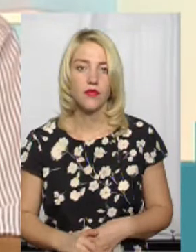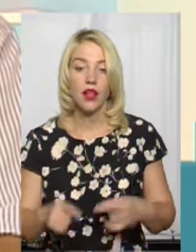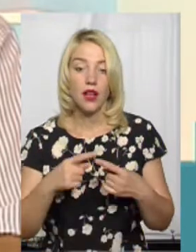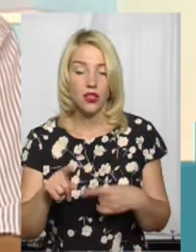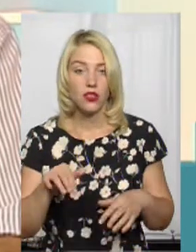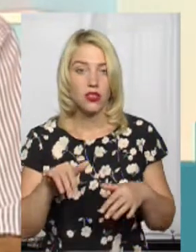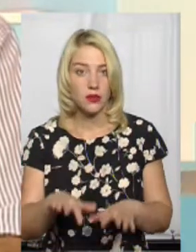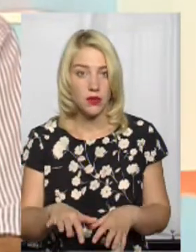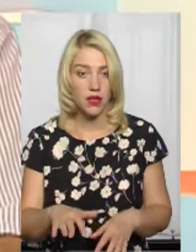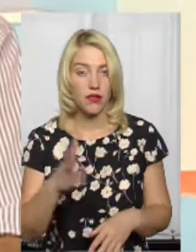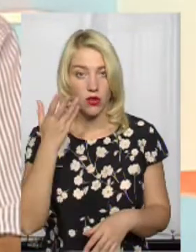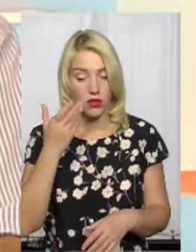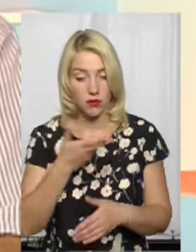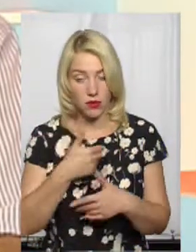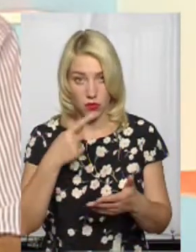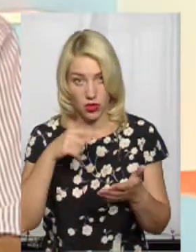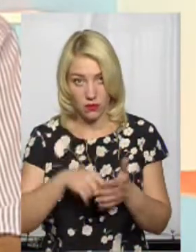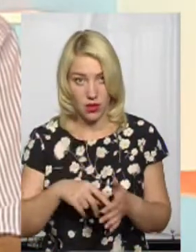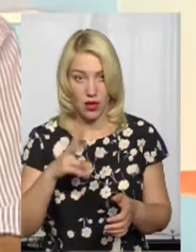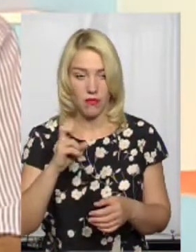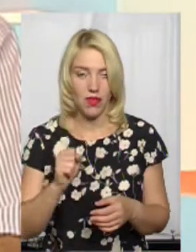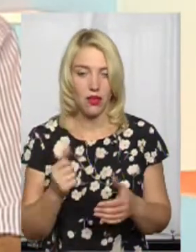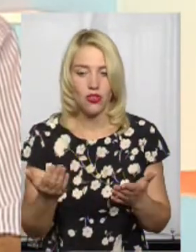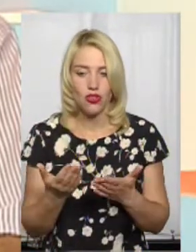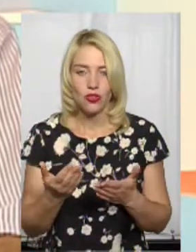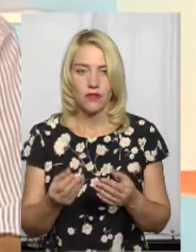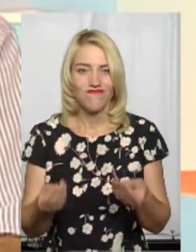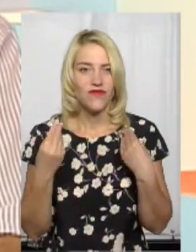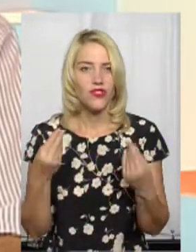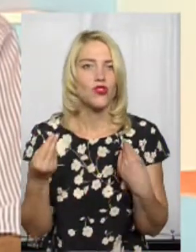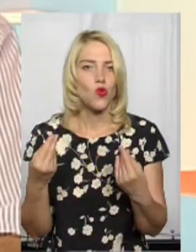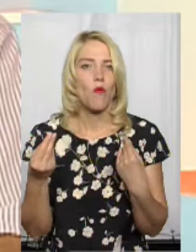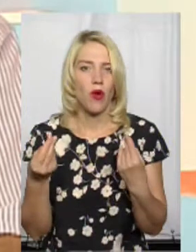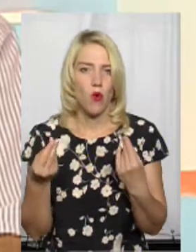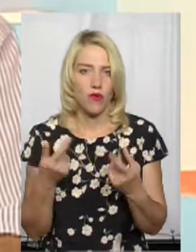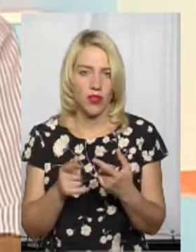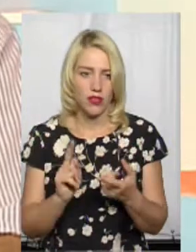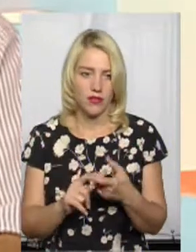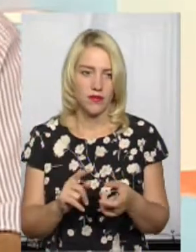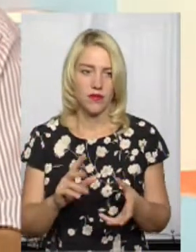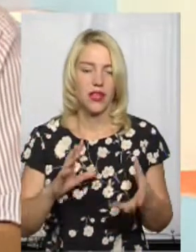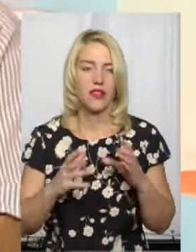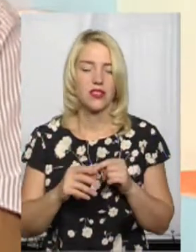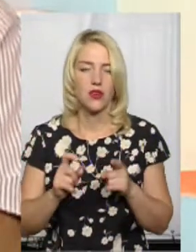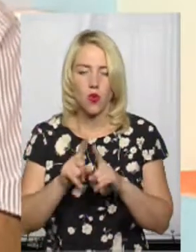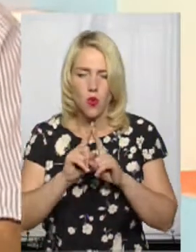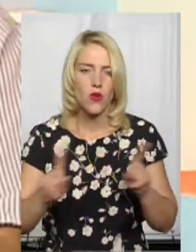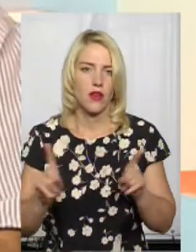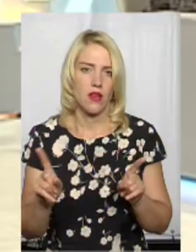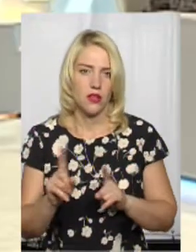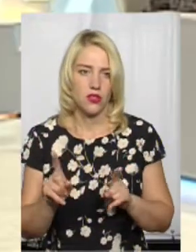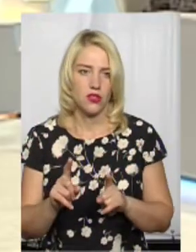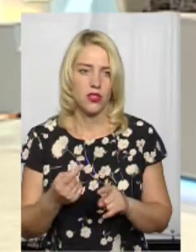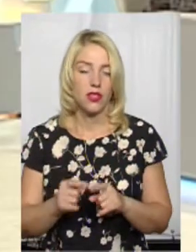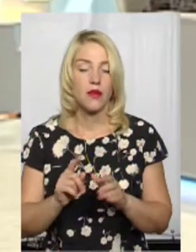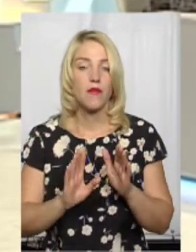Інша справа, чи ми потрапляємо зразу на щось суперове, яке в результаті дасть, або унікальне, це тільки початок. Це